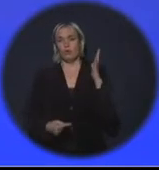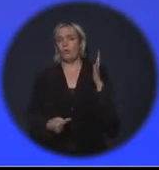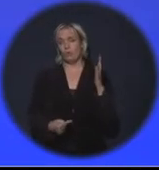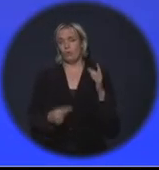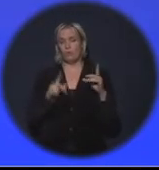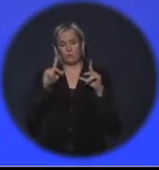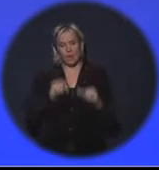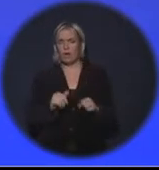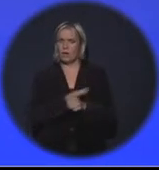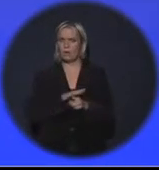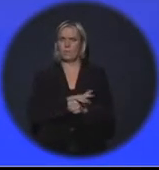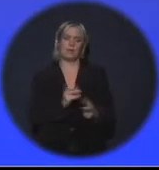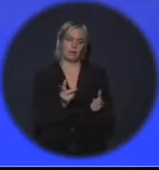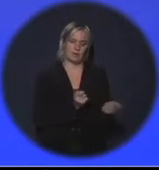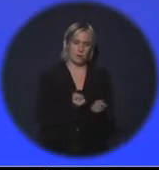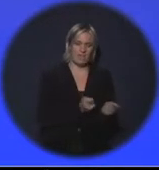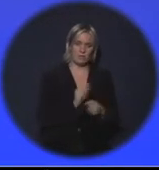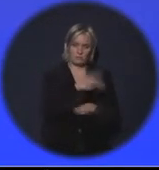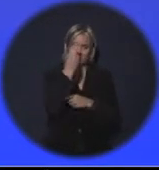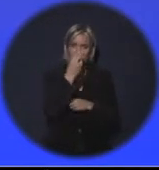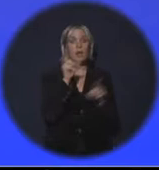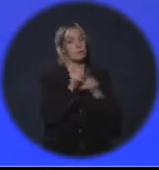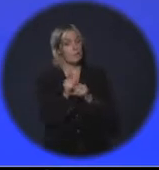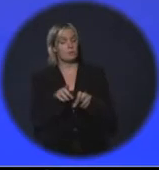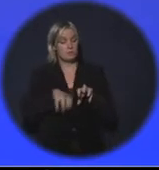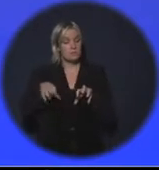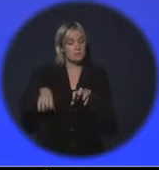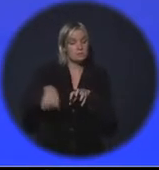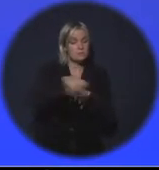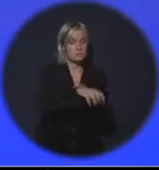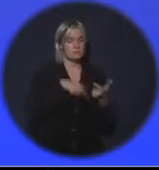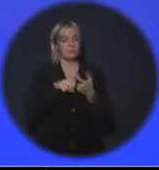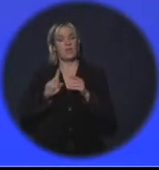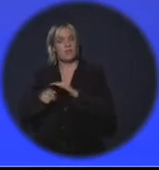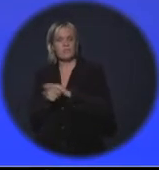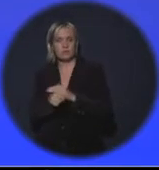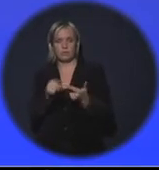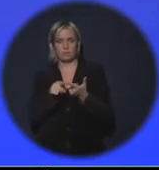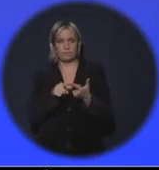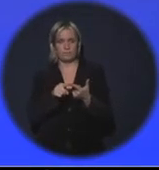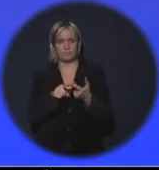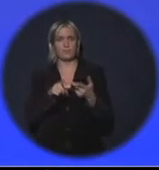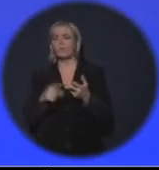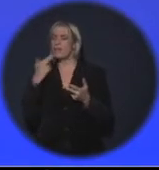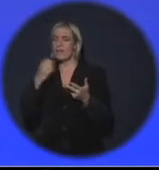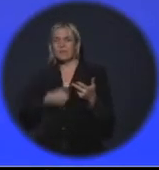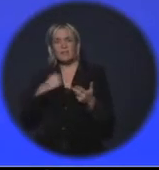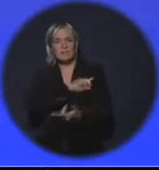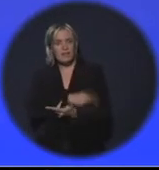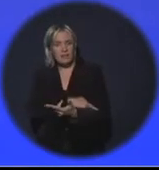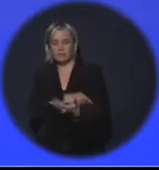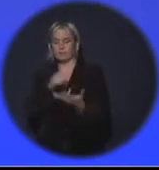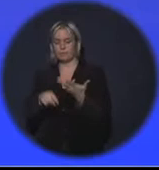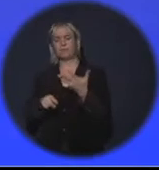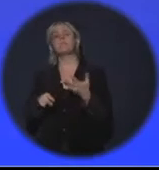identifiés. La gouvernance, au niveau national comme au niveau territorial, son financement, les moyens d'améliorer l'efficacité énergétique,